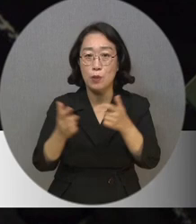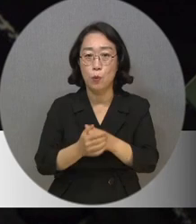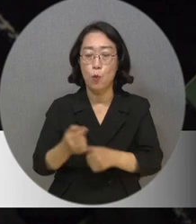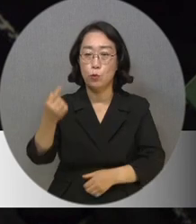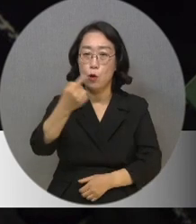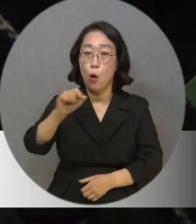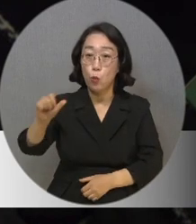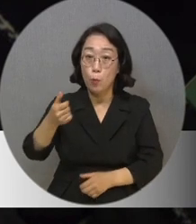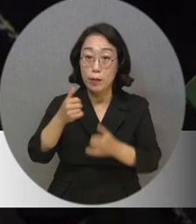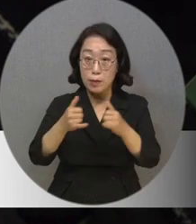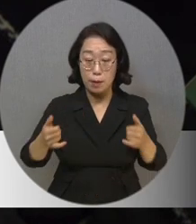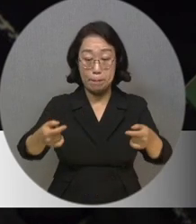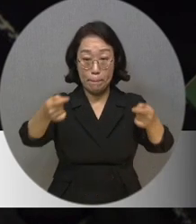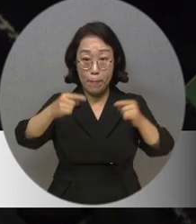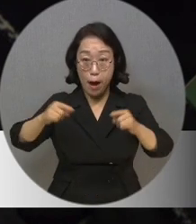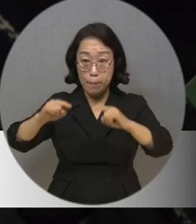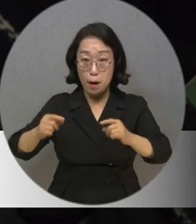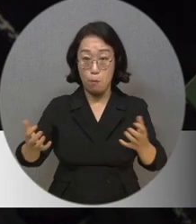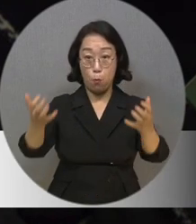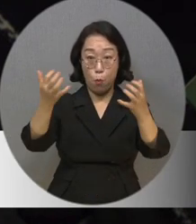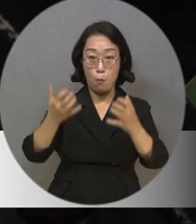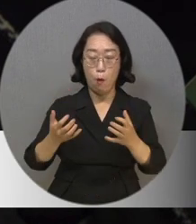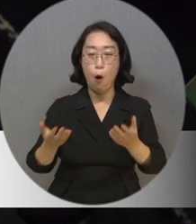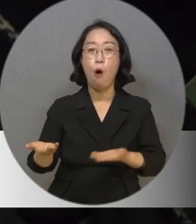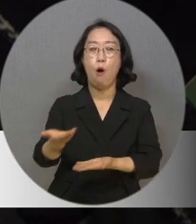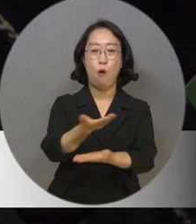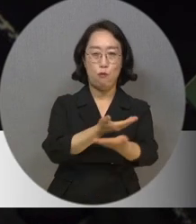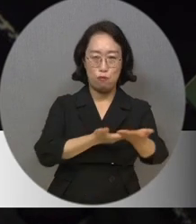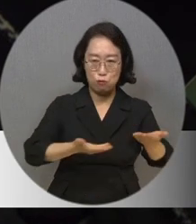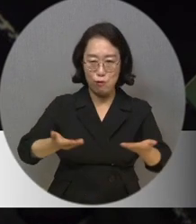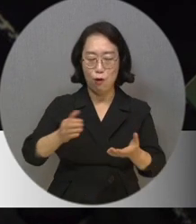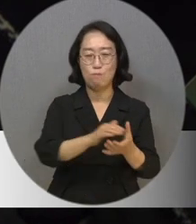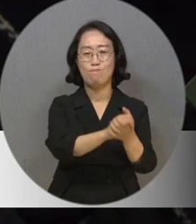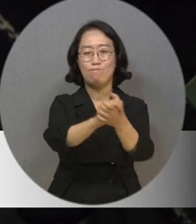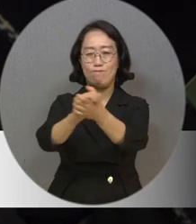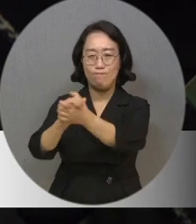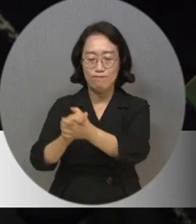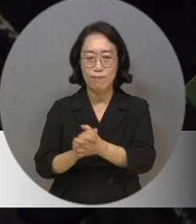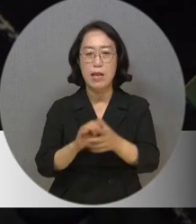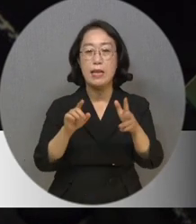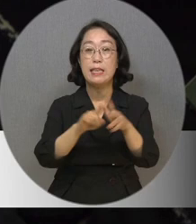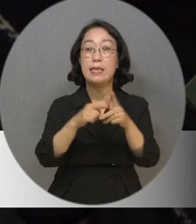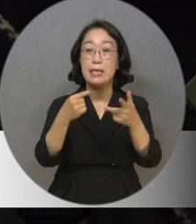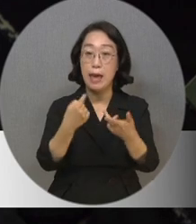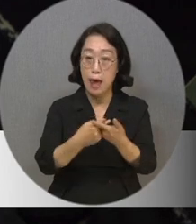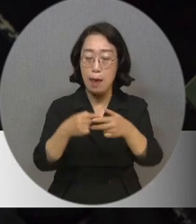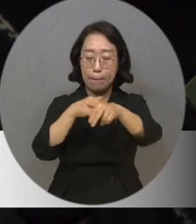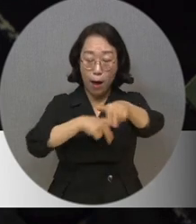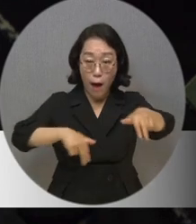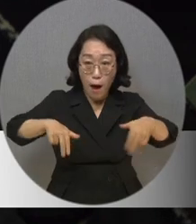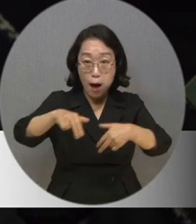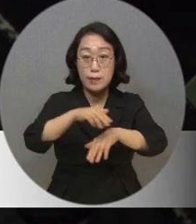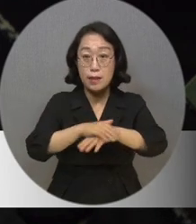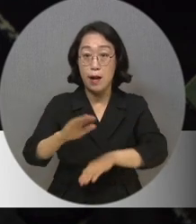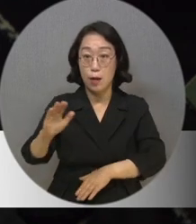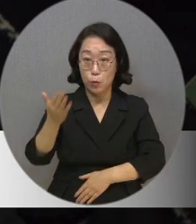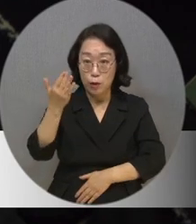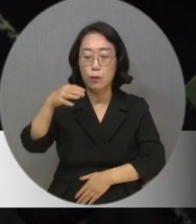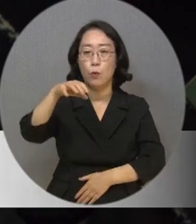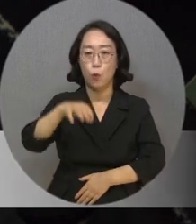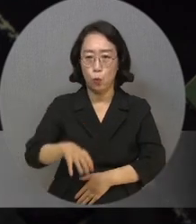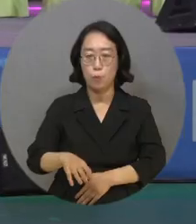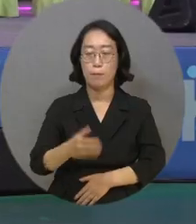명의 참가자가 함께 어울림으로써 서로에 대한 이해가 깊어지는 뜻깊은 자리가 될